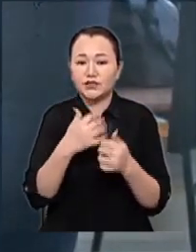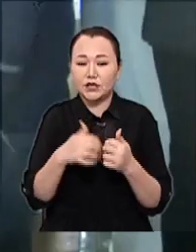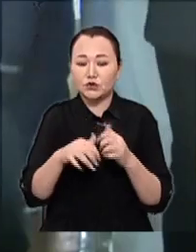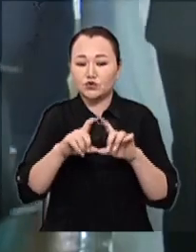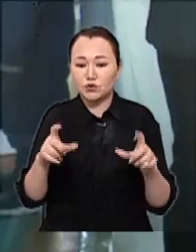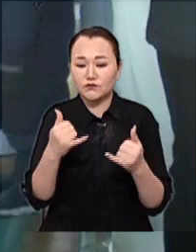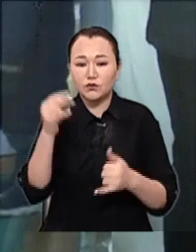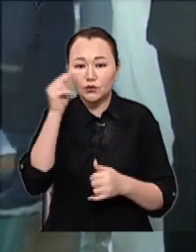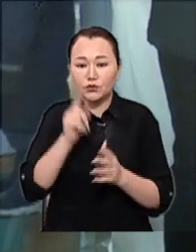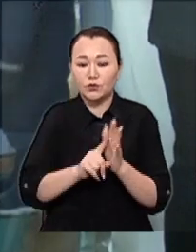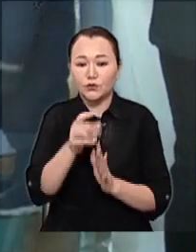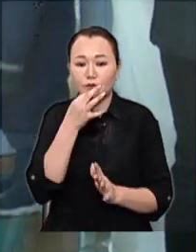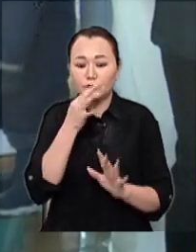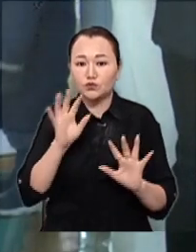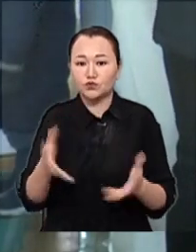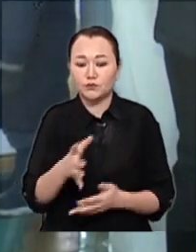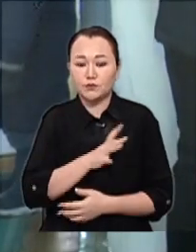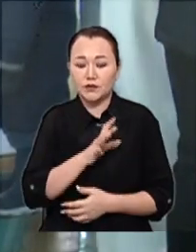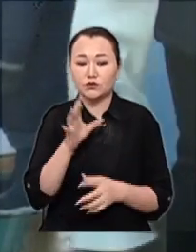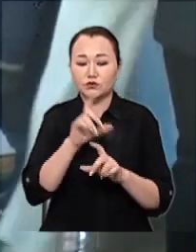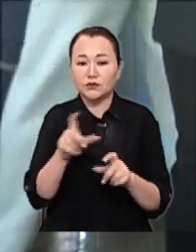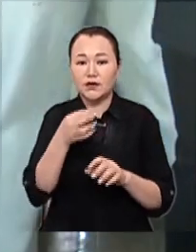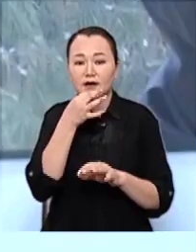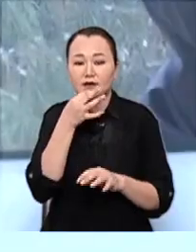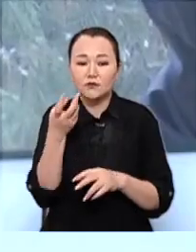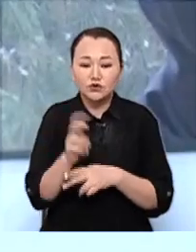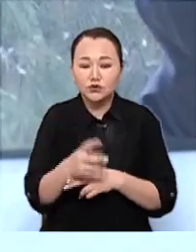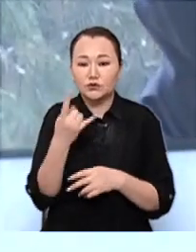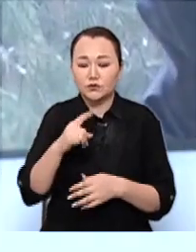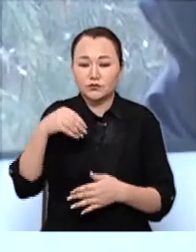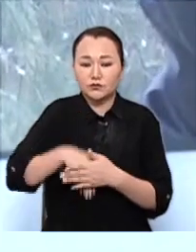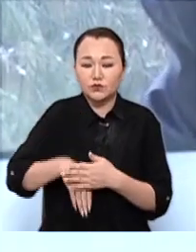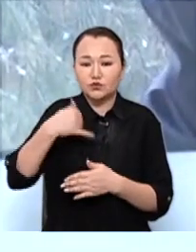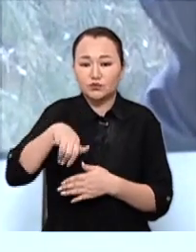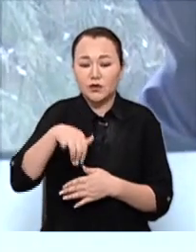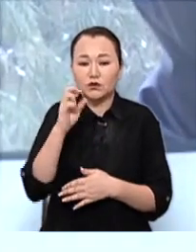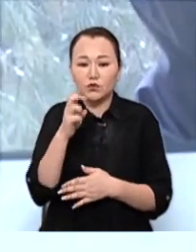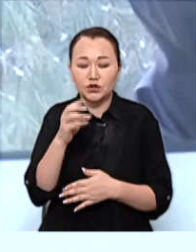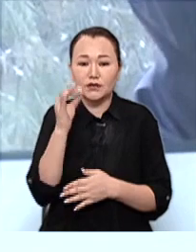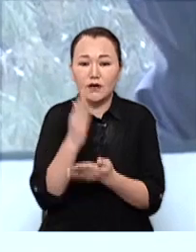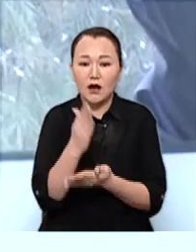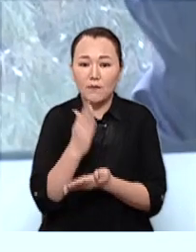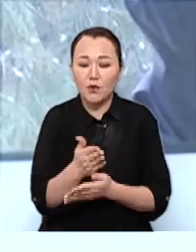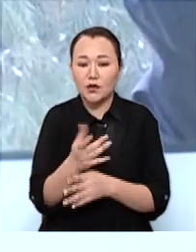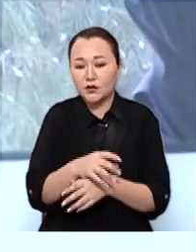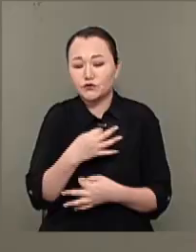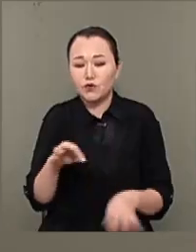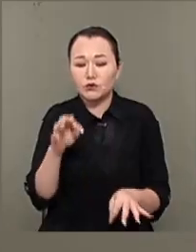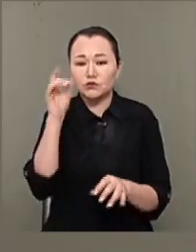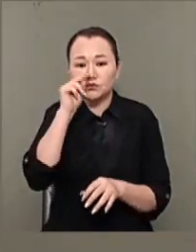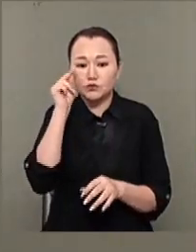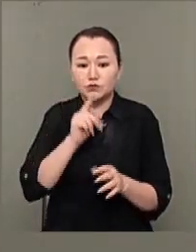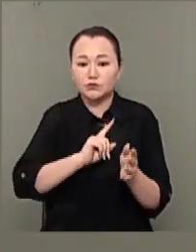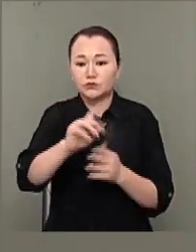бүгін сабақ басталмай жатып болған білім ошағына ертерек келген оқушы сөмкесіне балта мен пышақ салып алып, емін-еркін 2-ші қабатқа көтеріліп